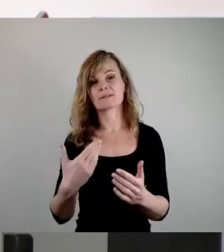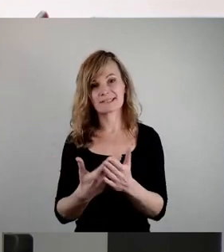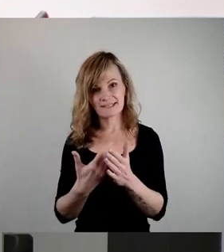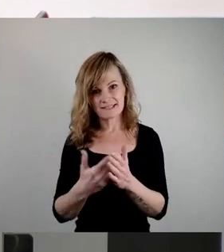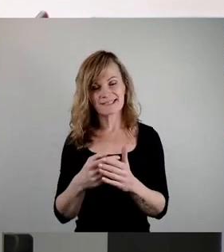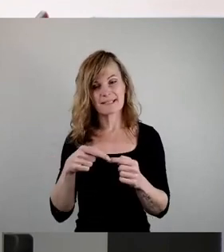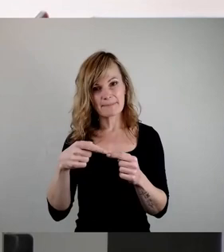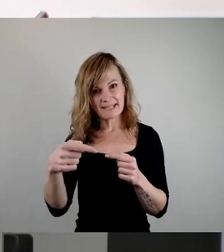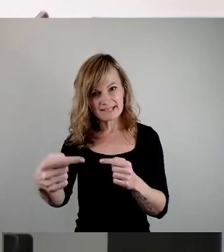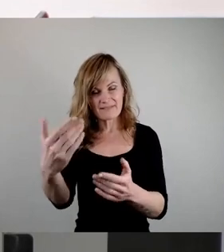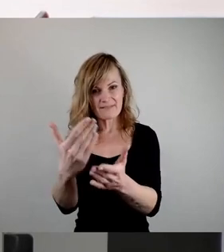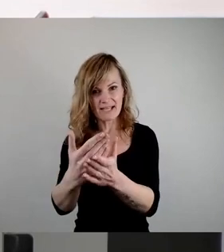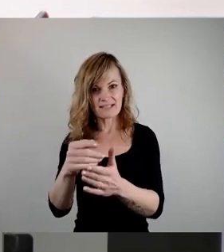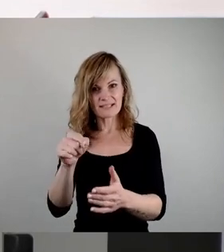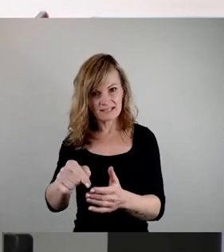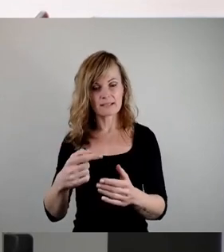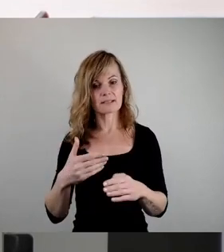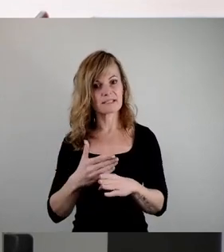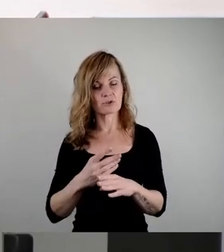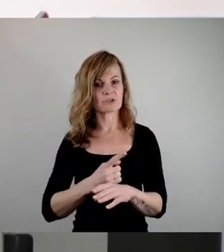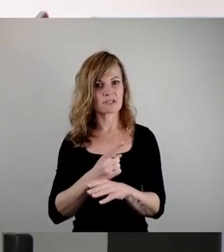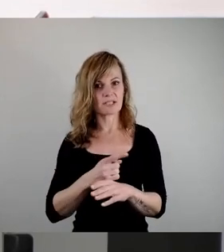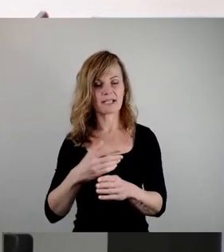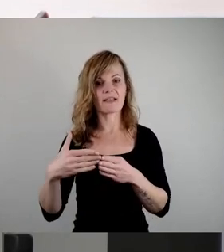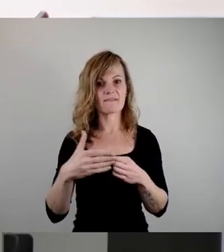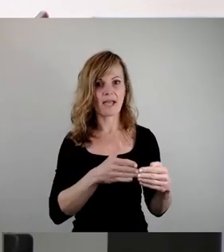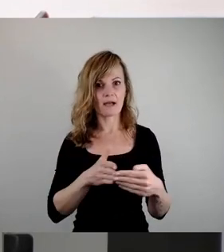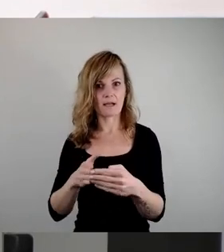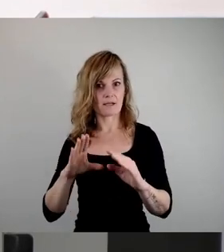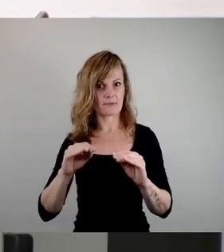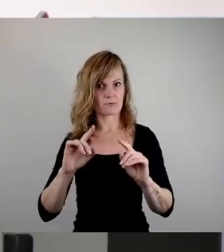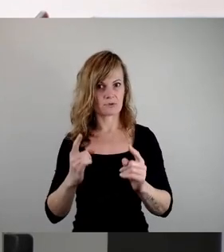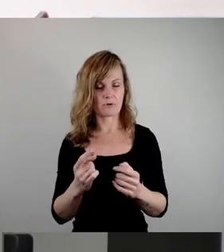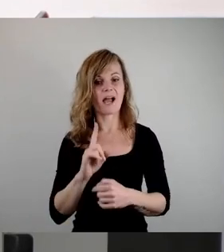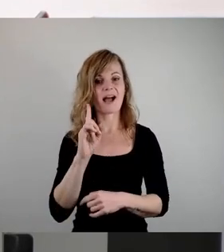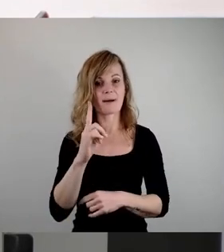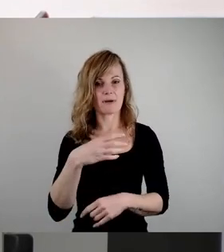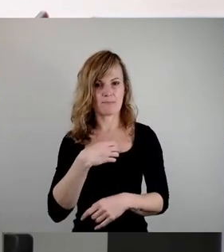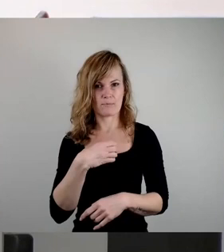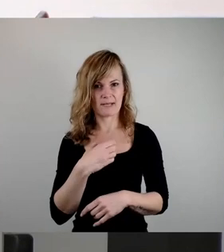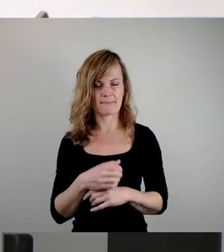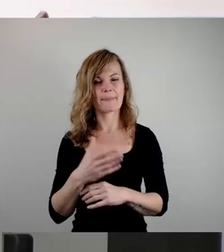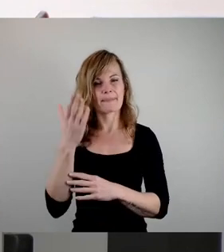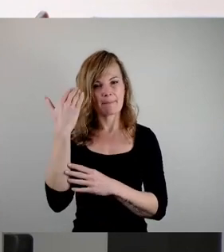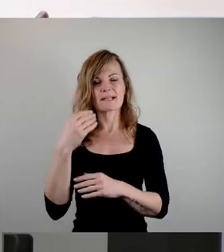Pieschner Winkel vorgesehen werden. Das Problem jedoch ist, wie auf der Informationsveranstaltung am